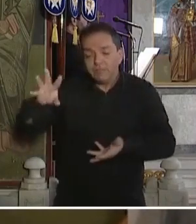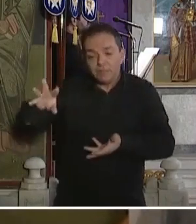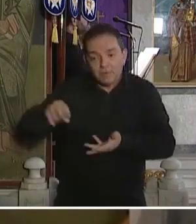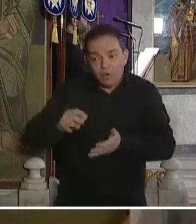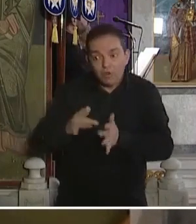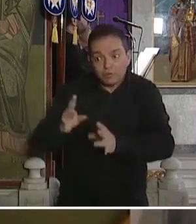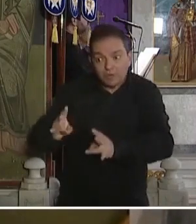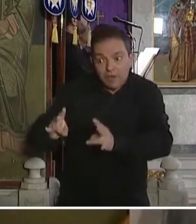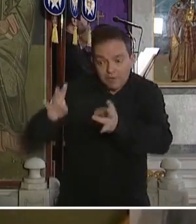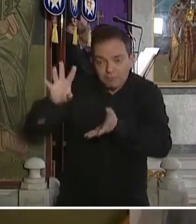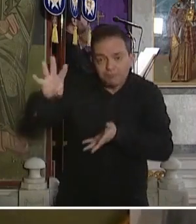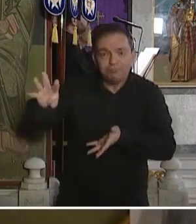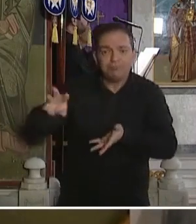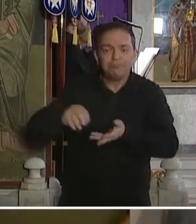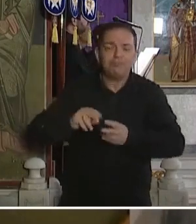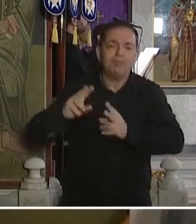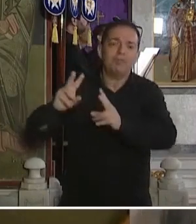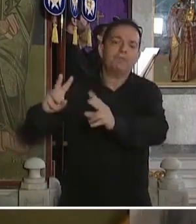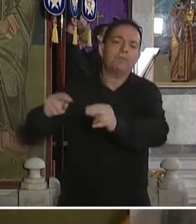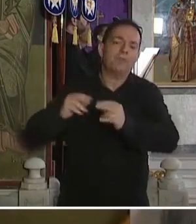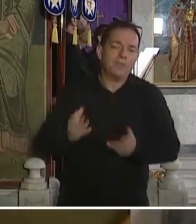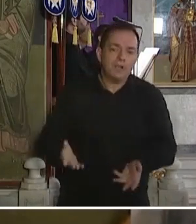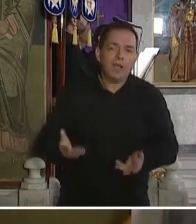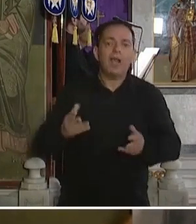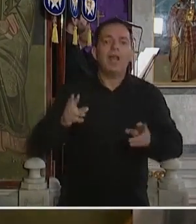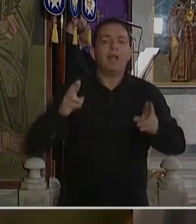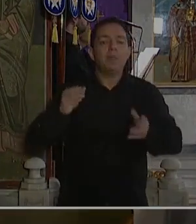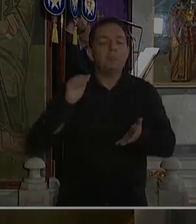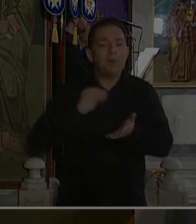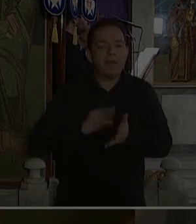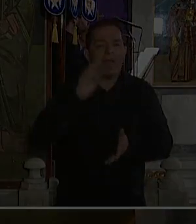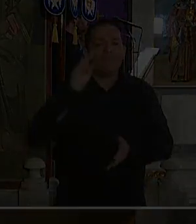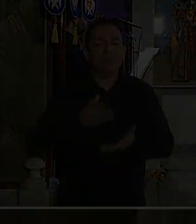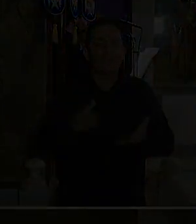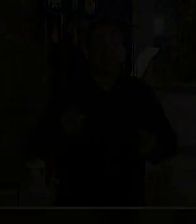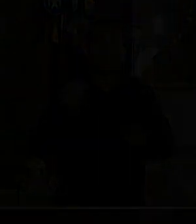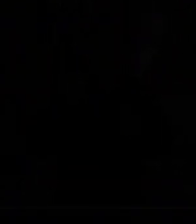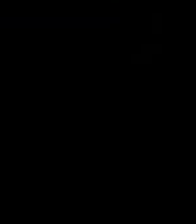την αλήθεια της Αναστάσεως. Και πάλι ο Θεός να σας ευλογεί. Καλή Ανάσταση.